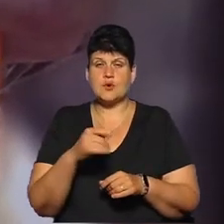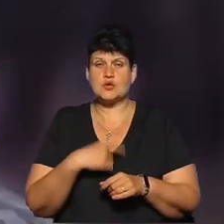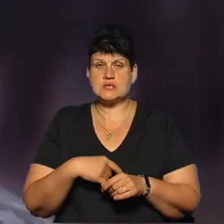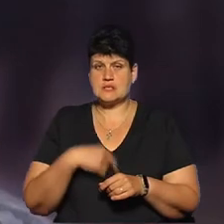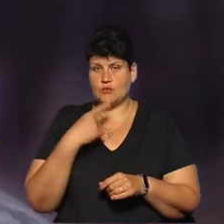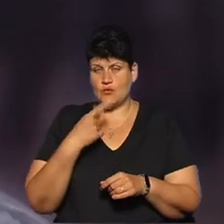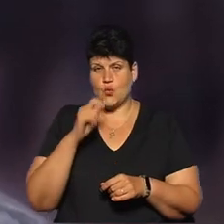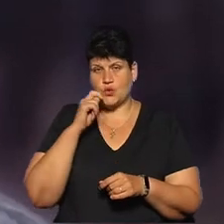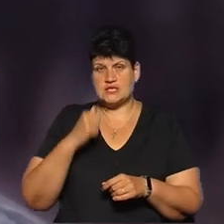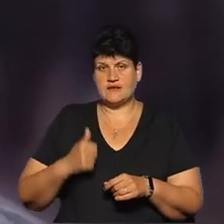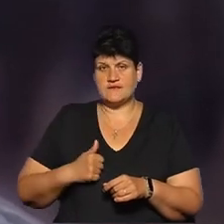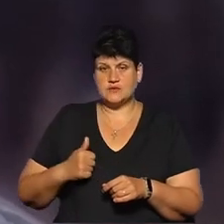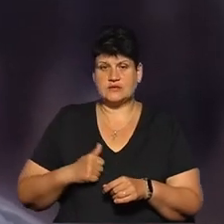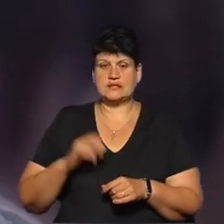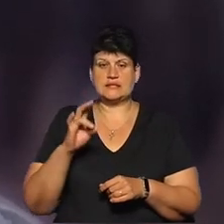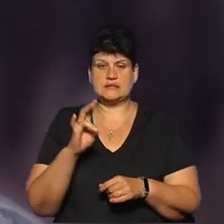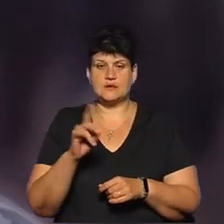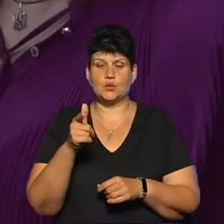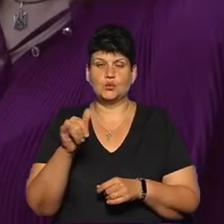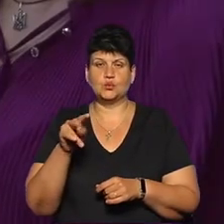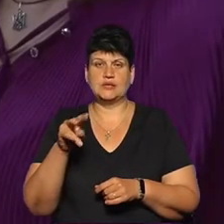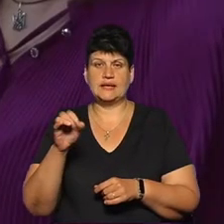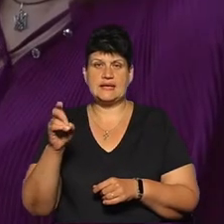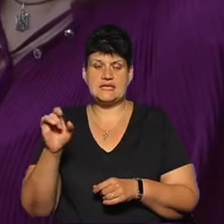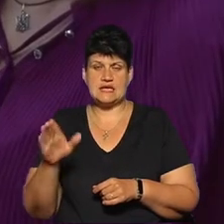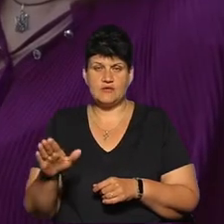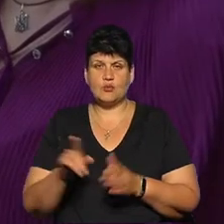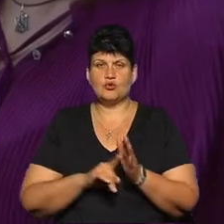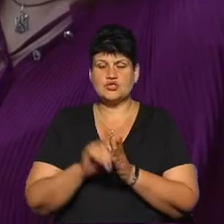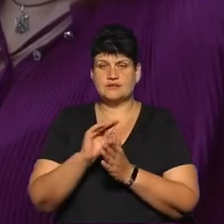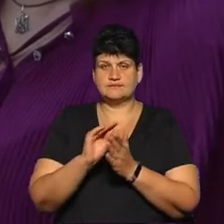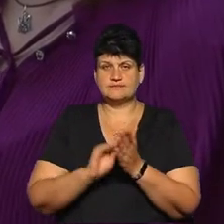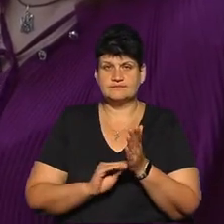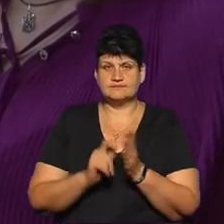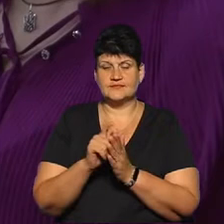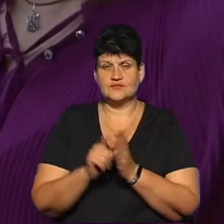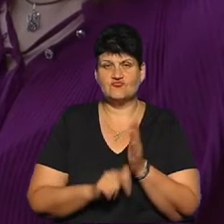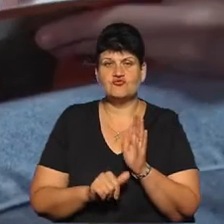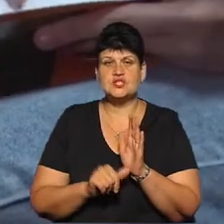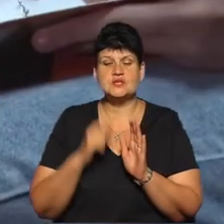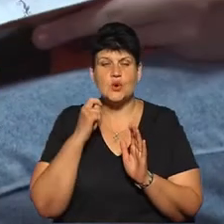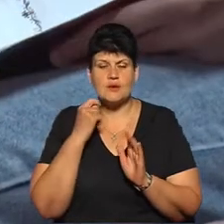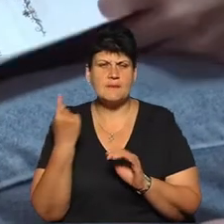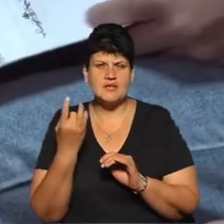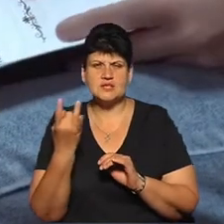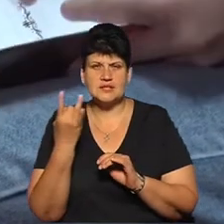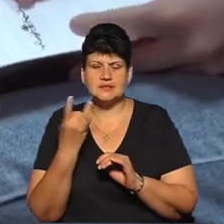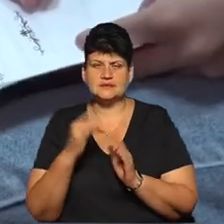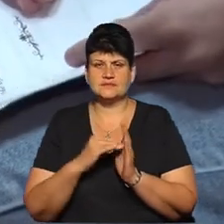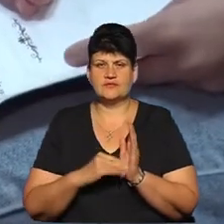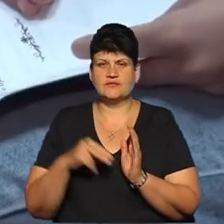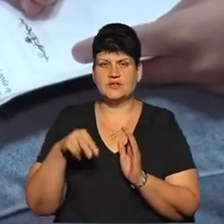поет Назар Мелікгулиєв. Поезію почав писати в 6 років. Першу збірку видав у 2011